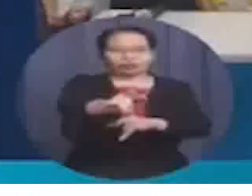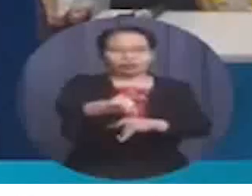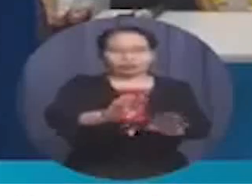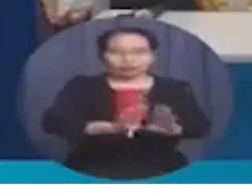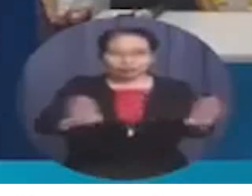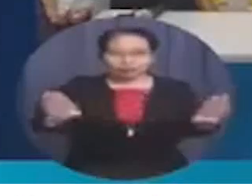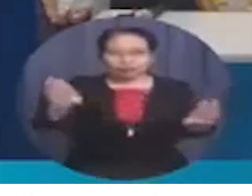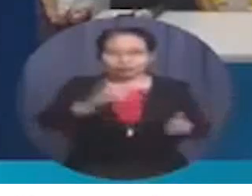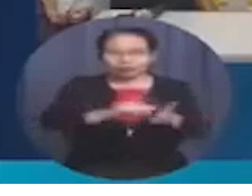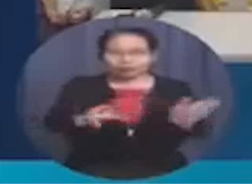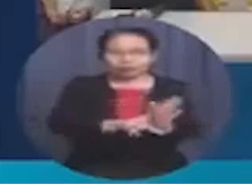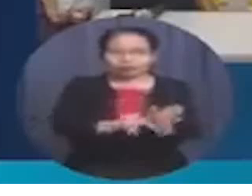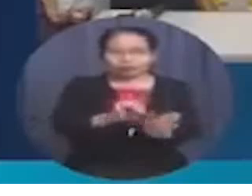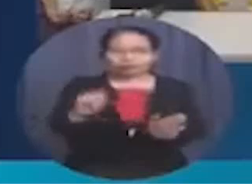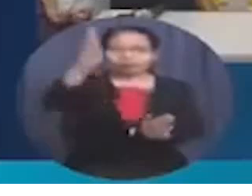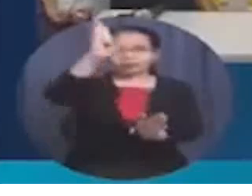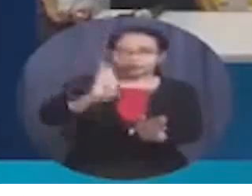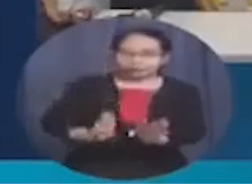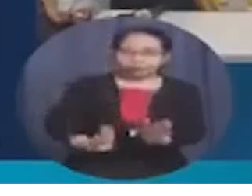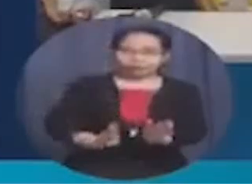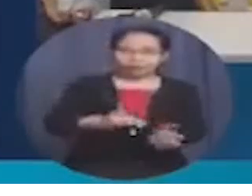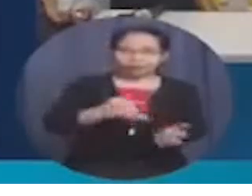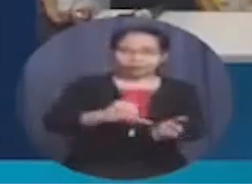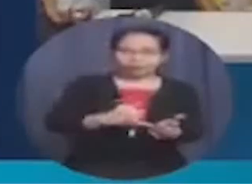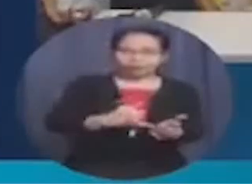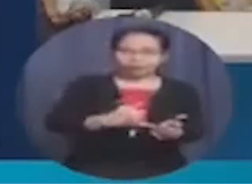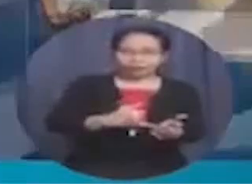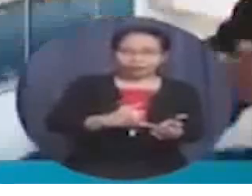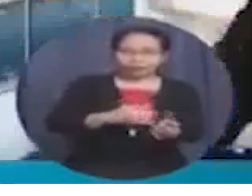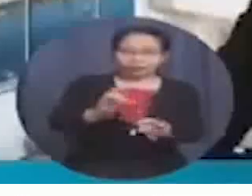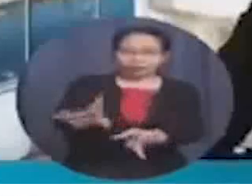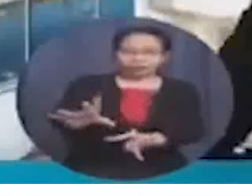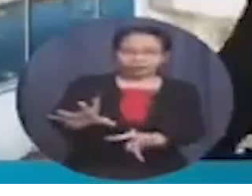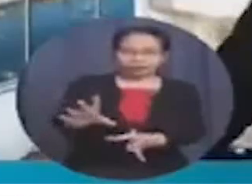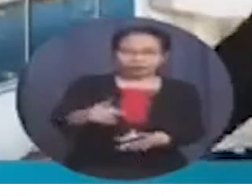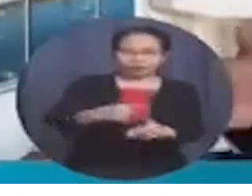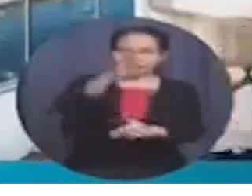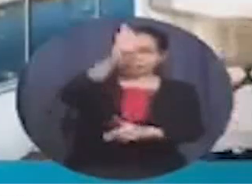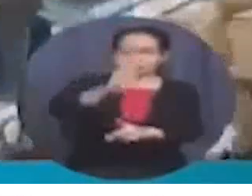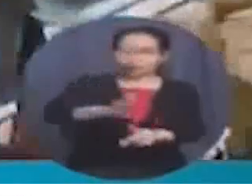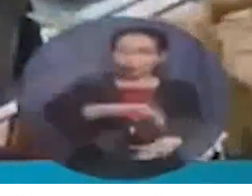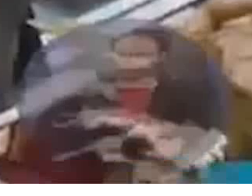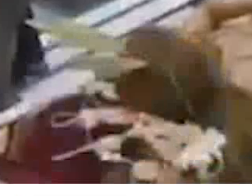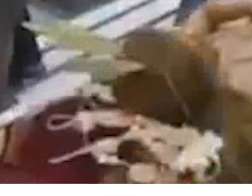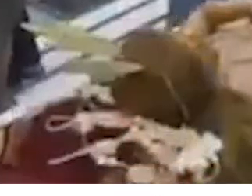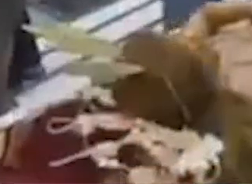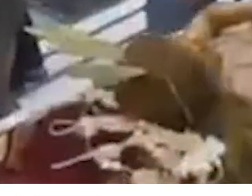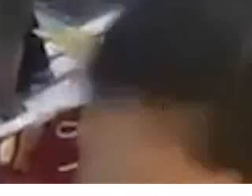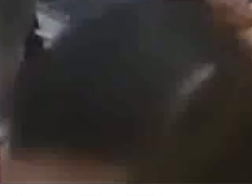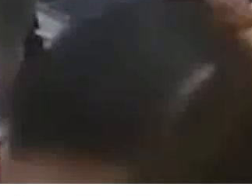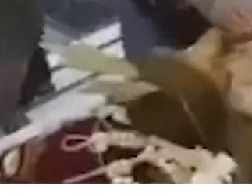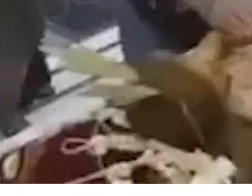eh. Kasuklam-suklam sa Diyos yan. Luluhod ka, hihipo ka, sasalitin mo, hahalikan mo yung kahoy at saka